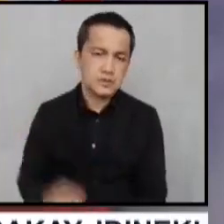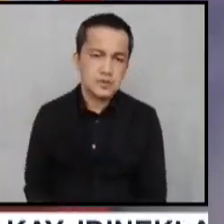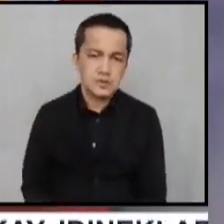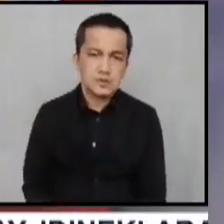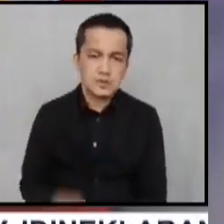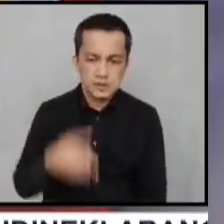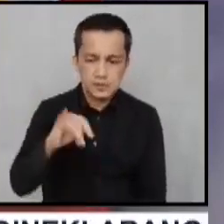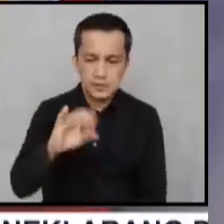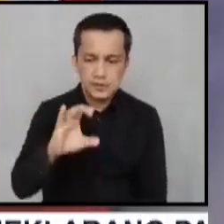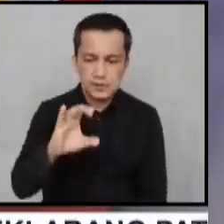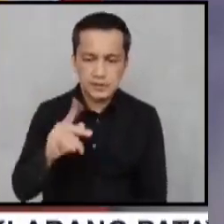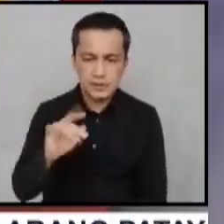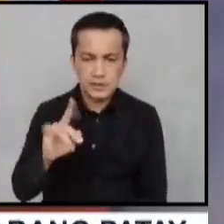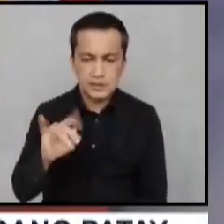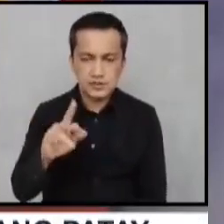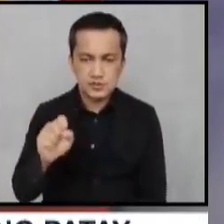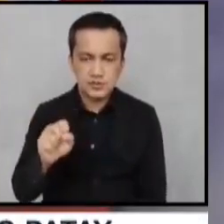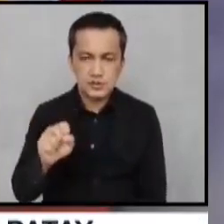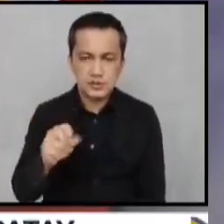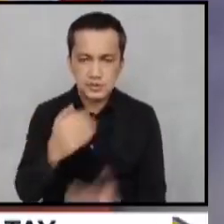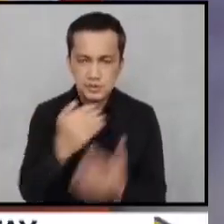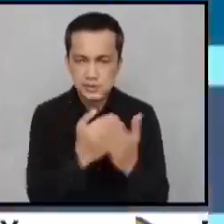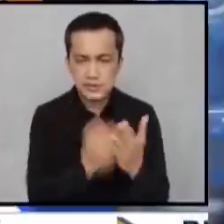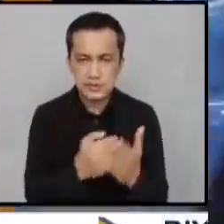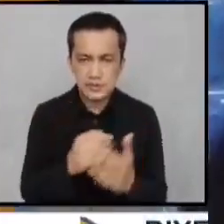sa detalye. Rise and shine, Patrick.